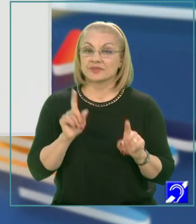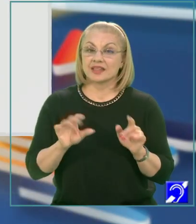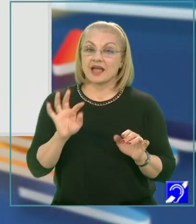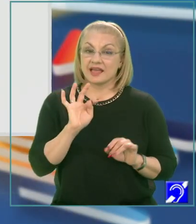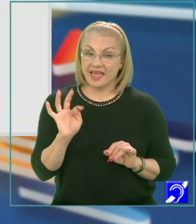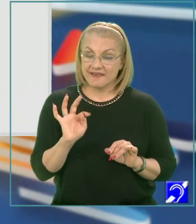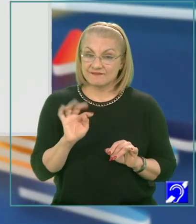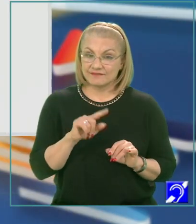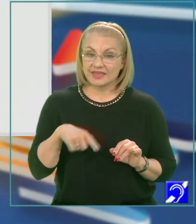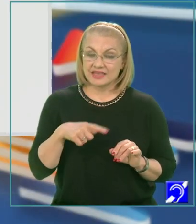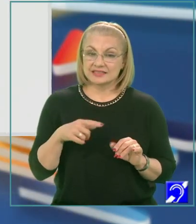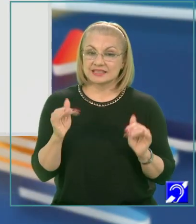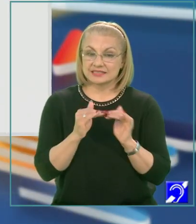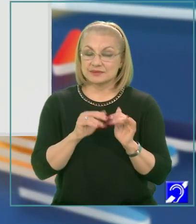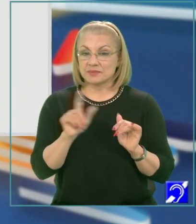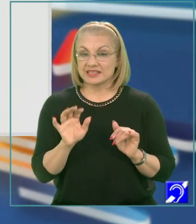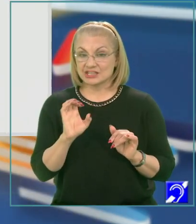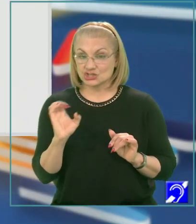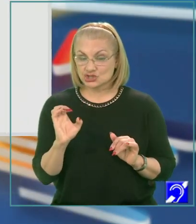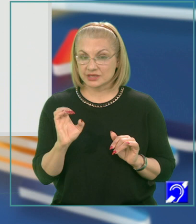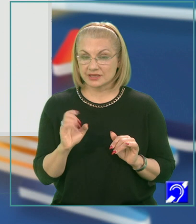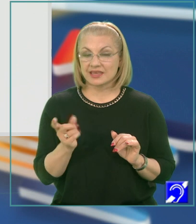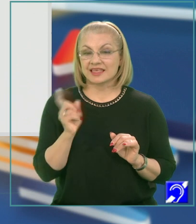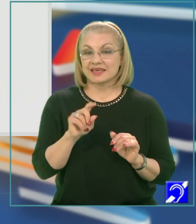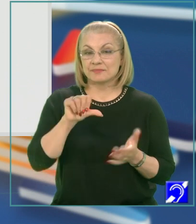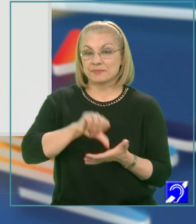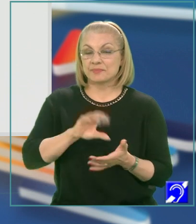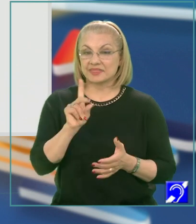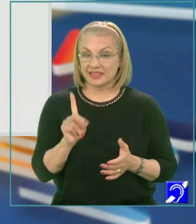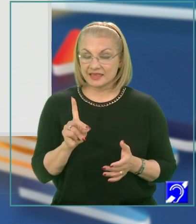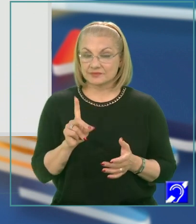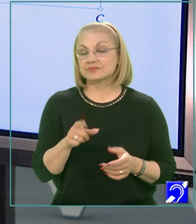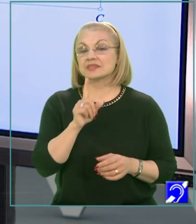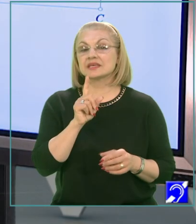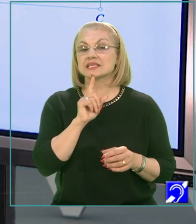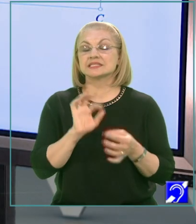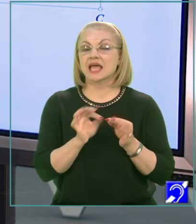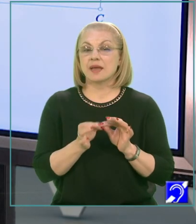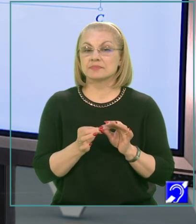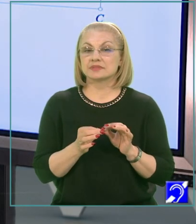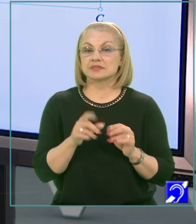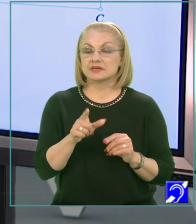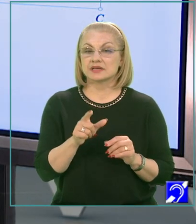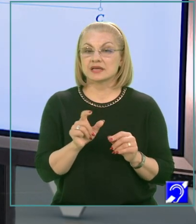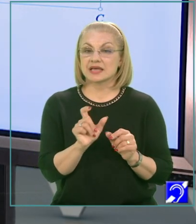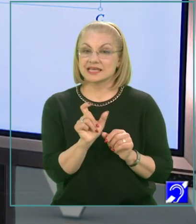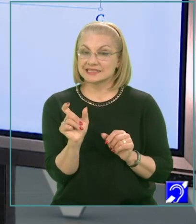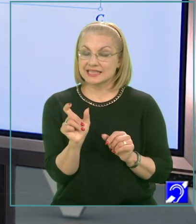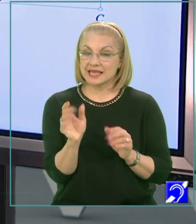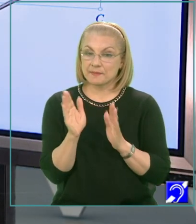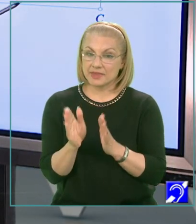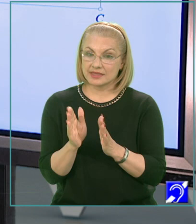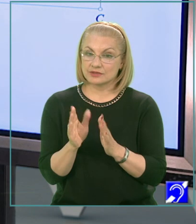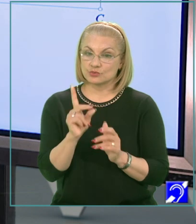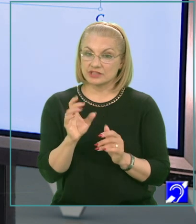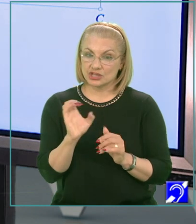este simetricul punctului C față de punctul D, înseamnă că segmentul